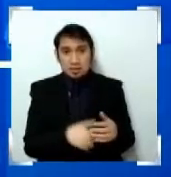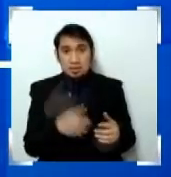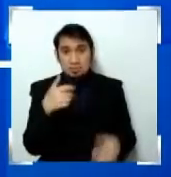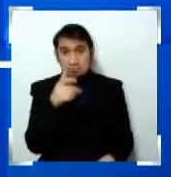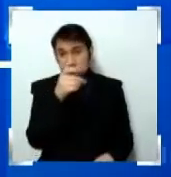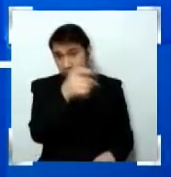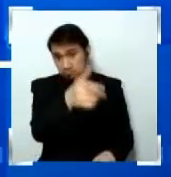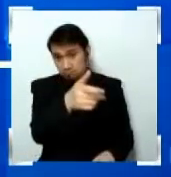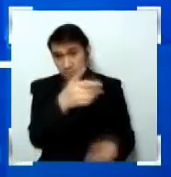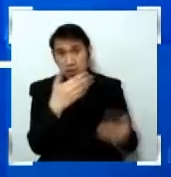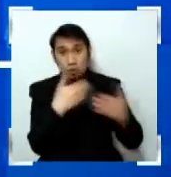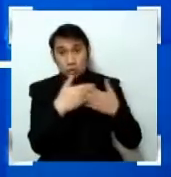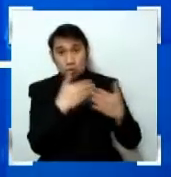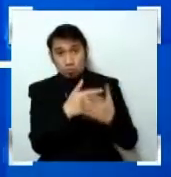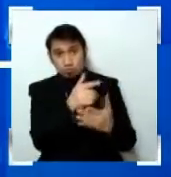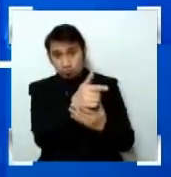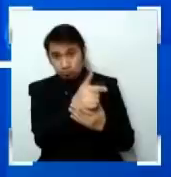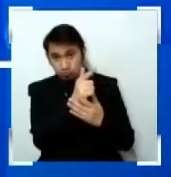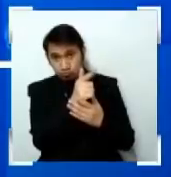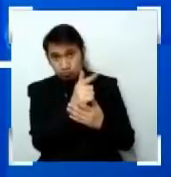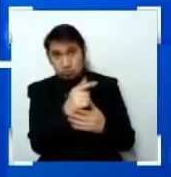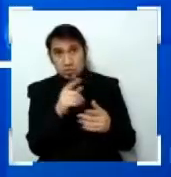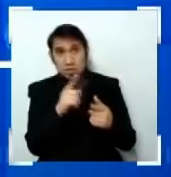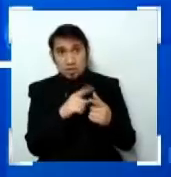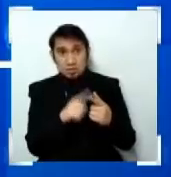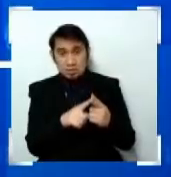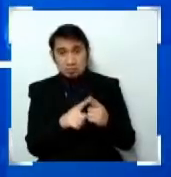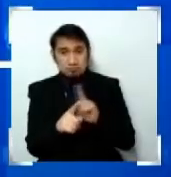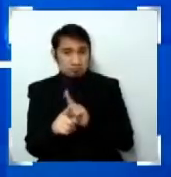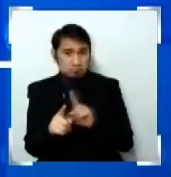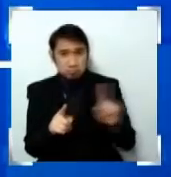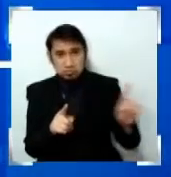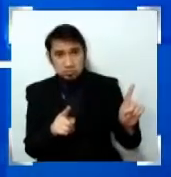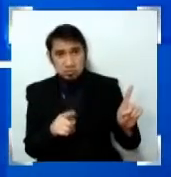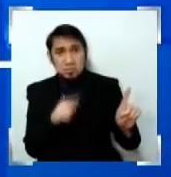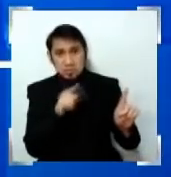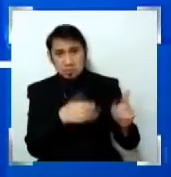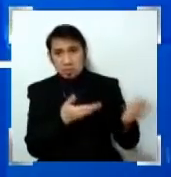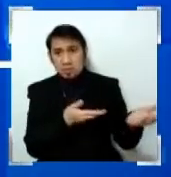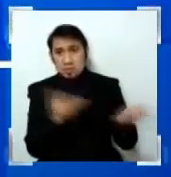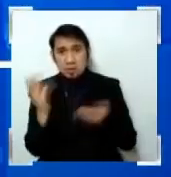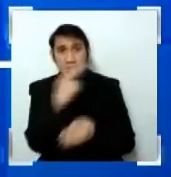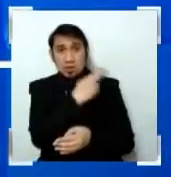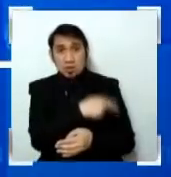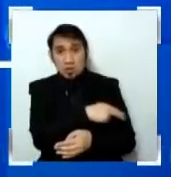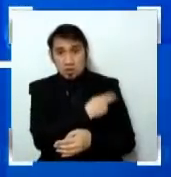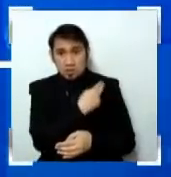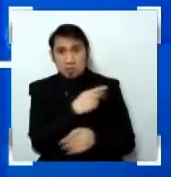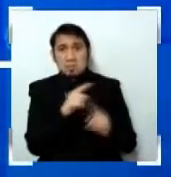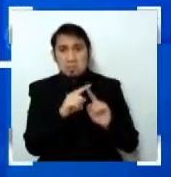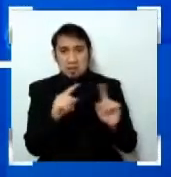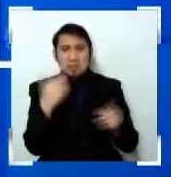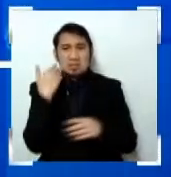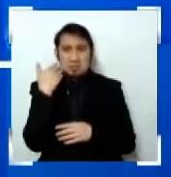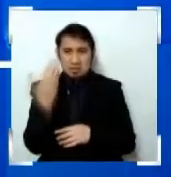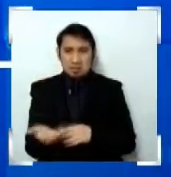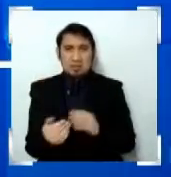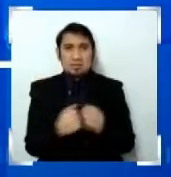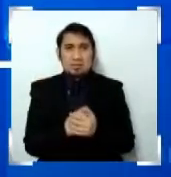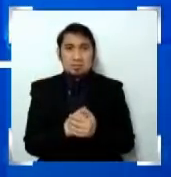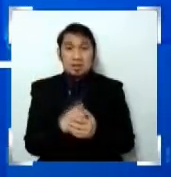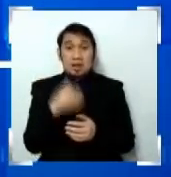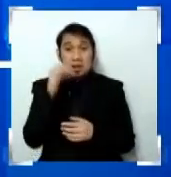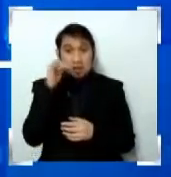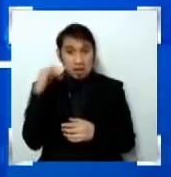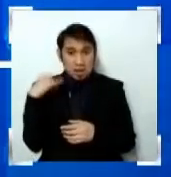biktima. Nakatakbo pa ang binaril ng lalaki. Naisugod pa siya sa ospital pero binawian na rin ang buhay. Kahapon may